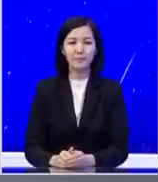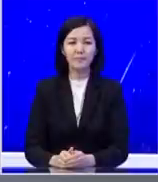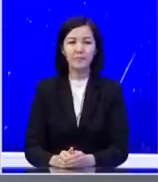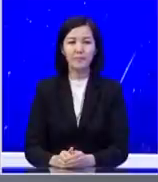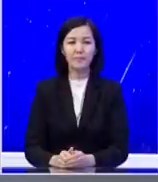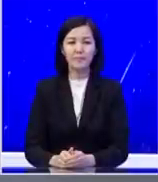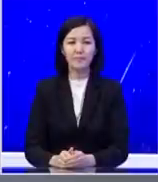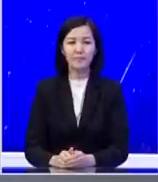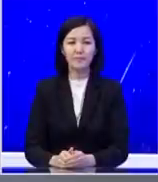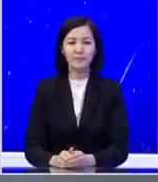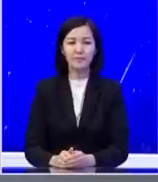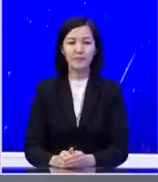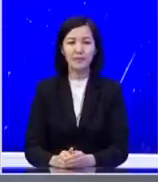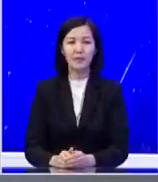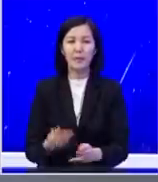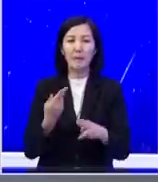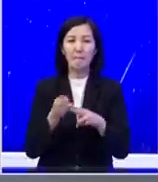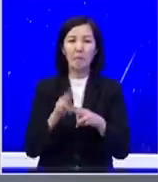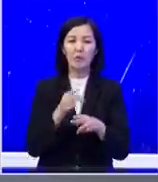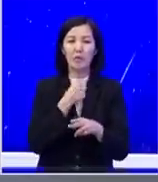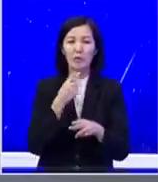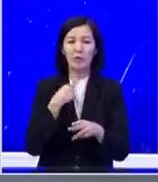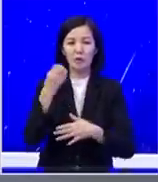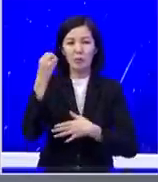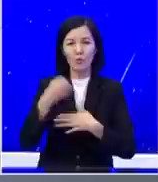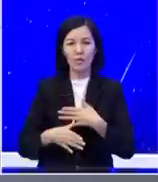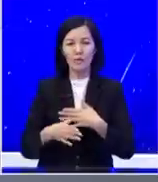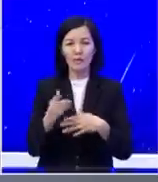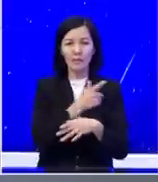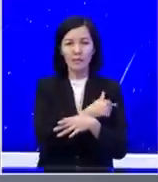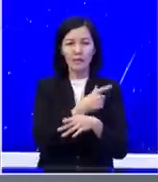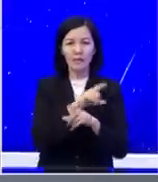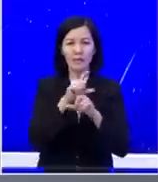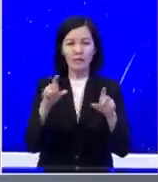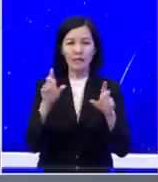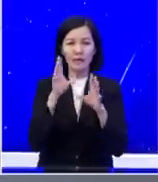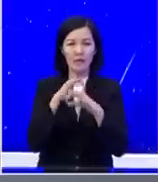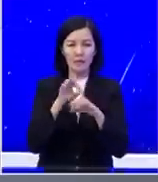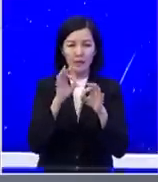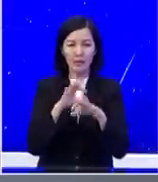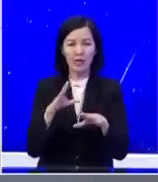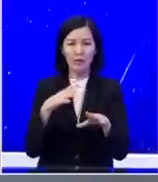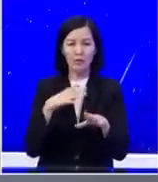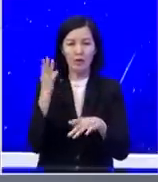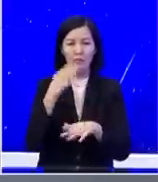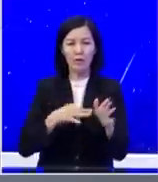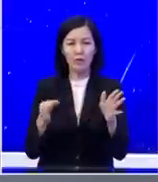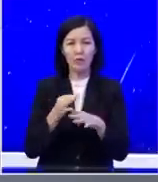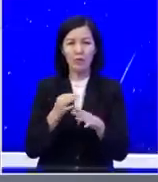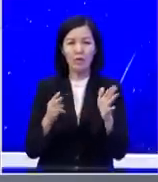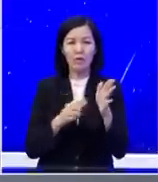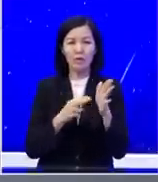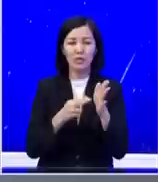Сейчас мы находимся в здании. Бұл Талдықорғандағы орталықтандырылған медициналық лаборатория, зертхана Алматы облысы бойынша